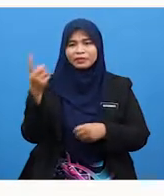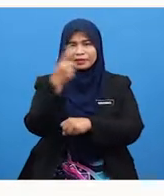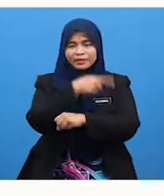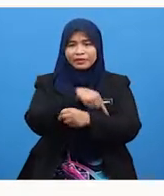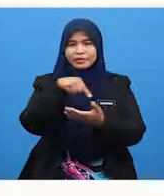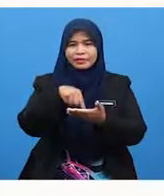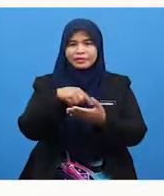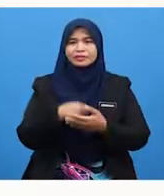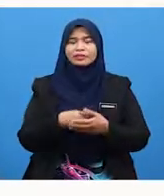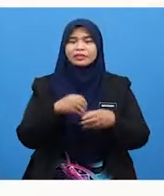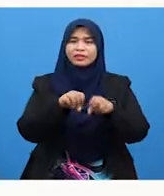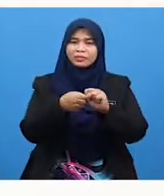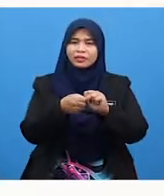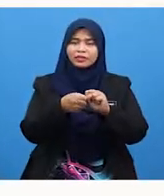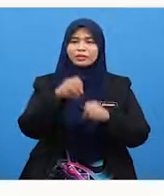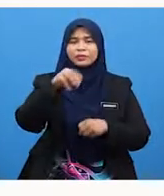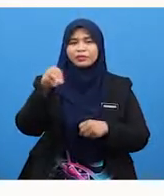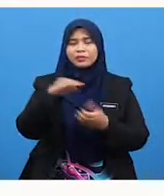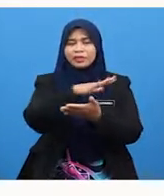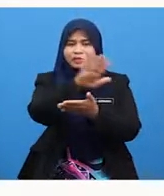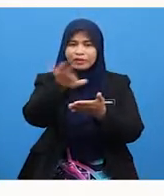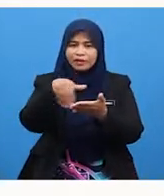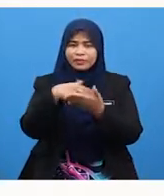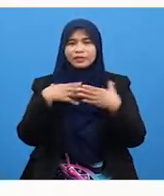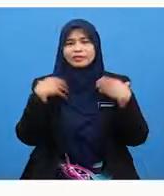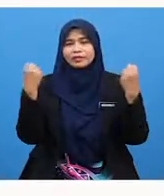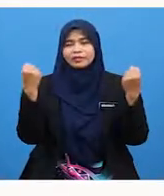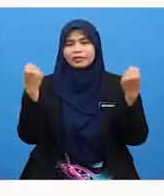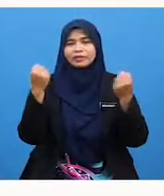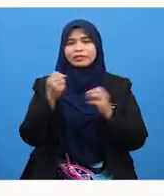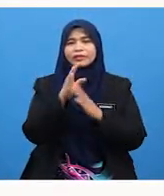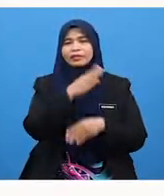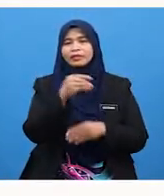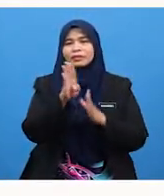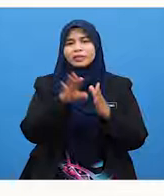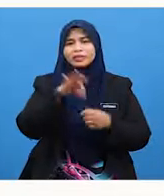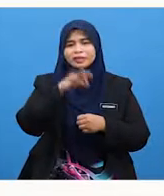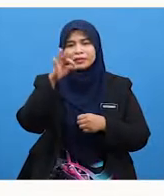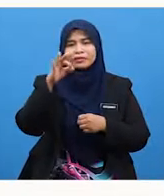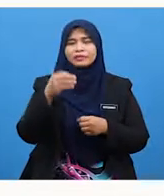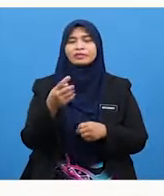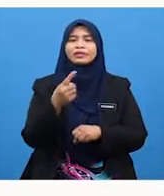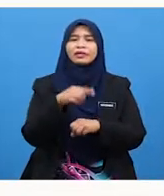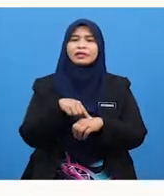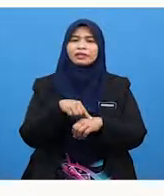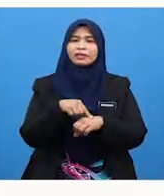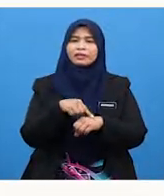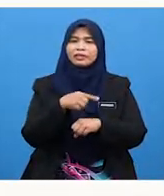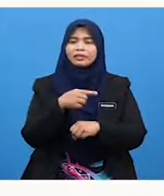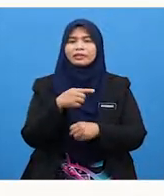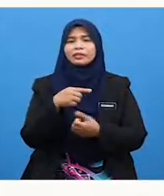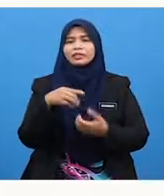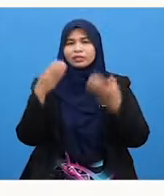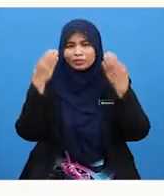ini? Semoga murid-murid semua sihat dan bersemangat. Pada hari ini, murid-murid